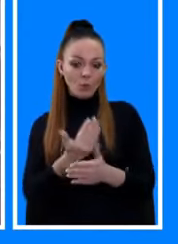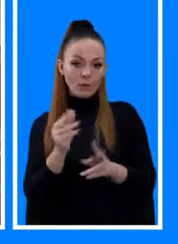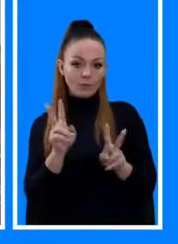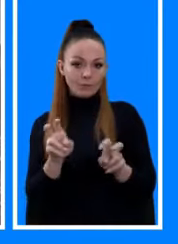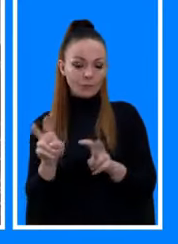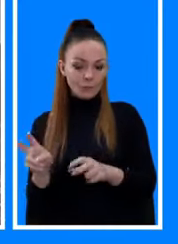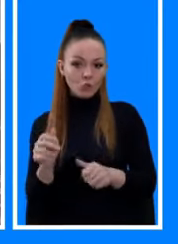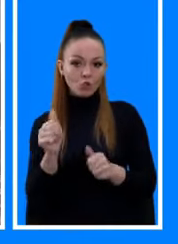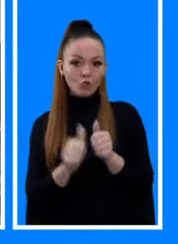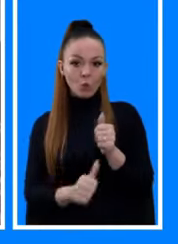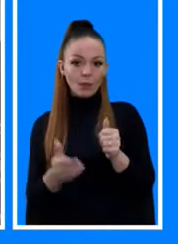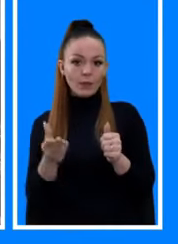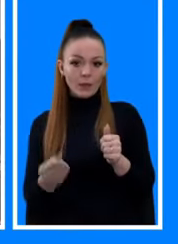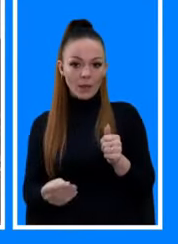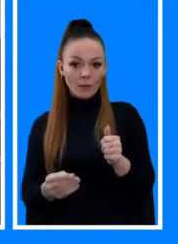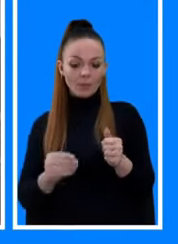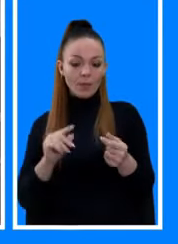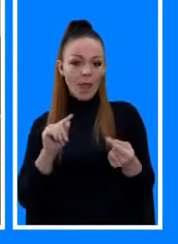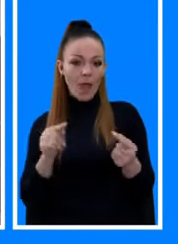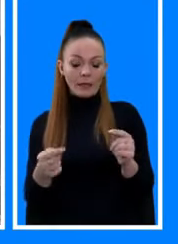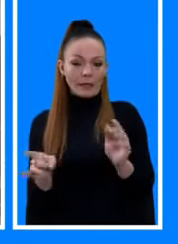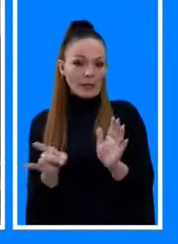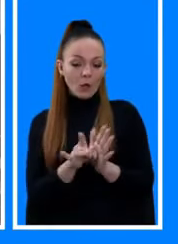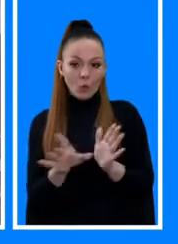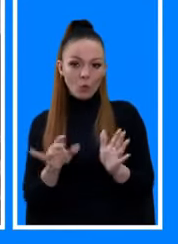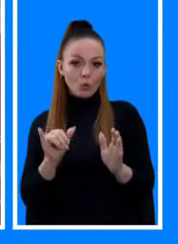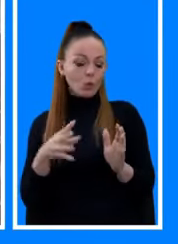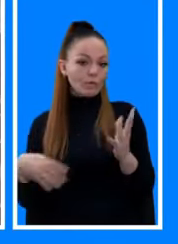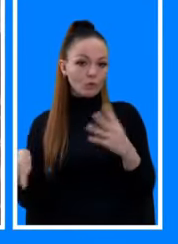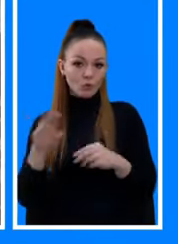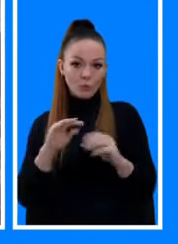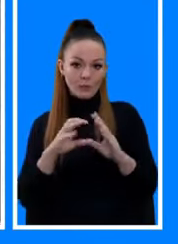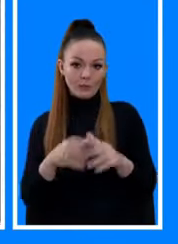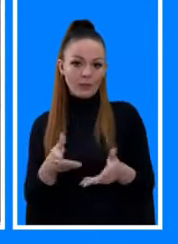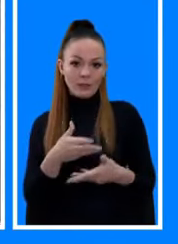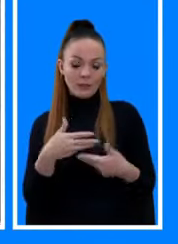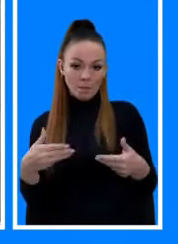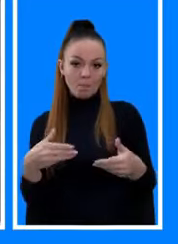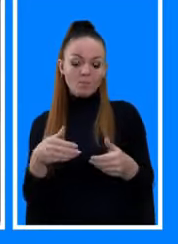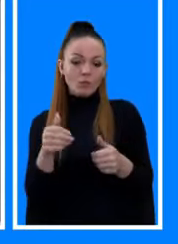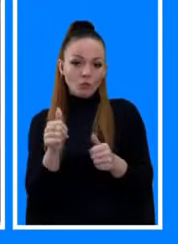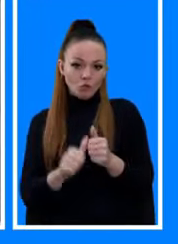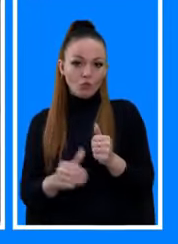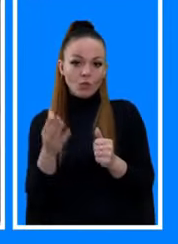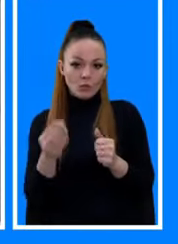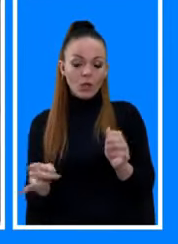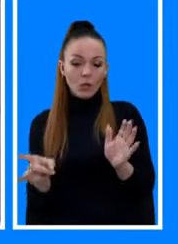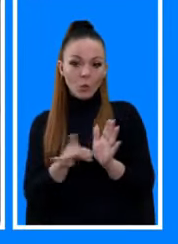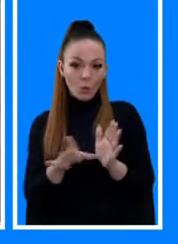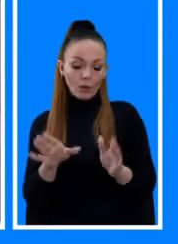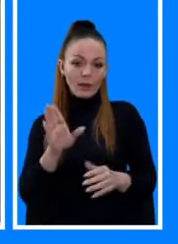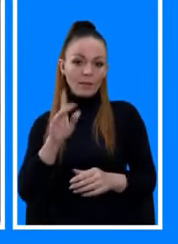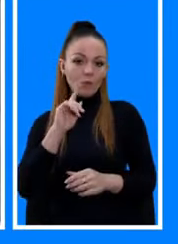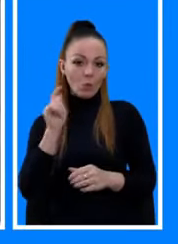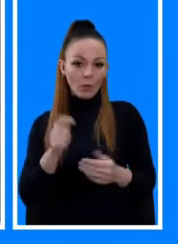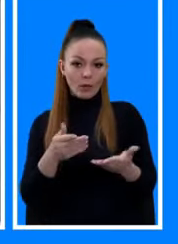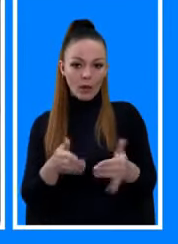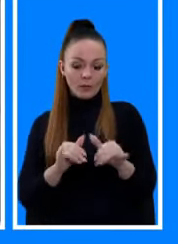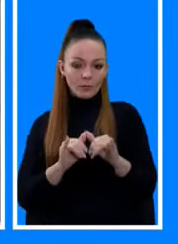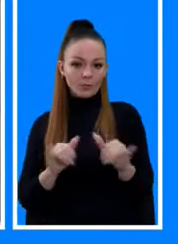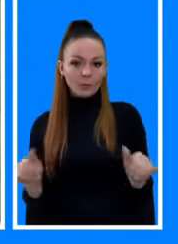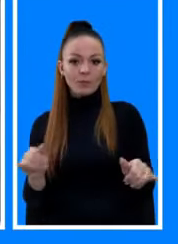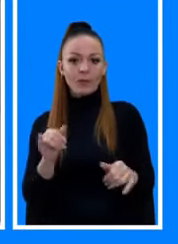Щодня антирекорди у всьому світі. Ми не виключення, щодня антирекорди сьогодні в Україні. Антирекорди